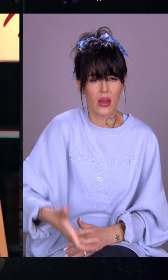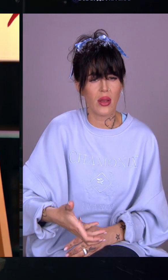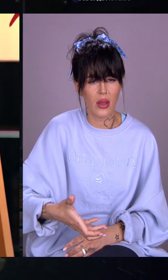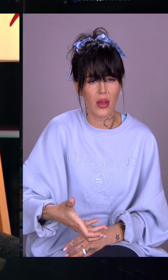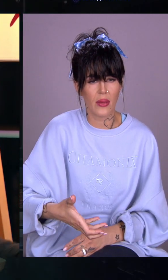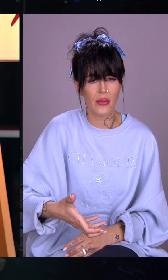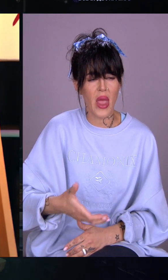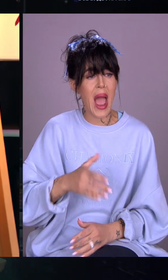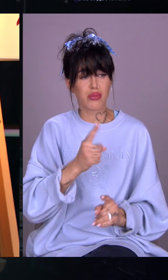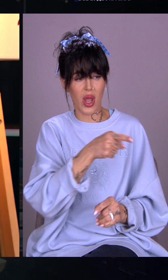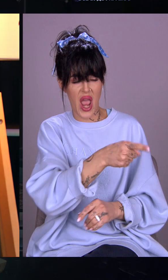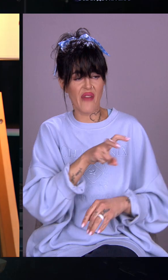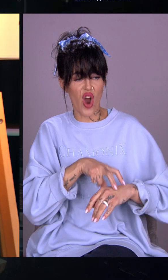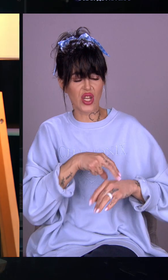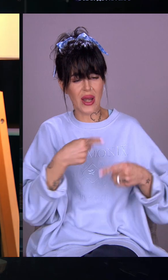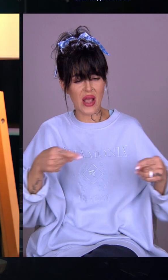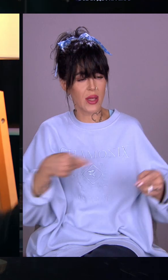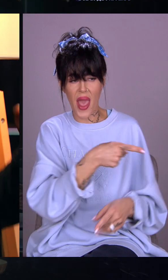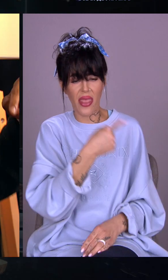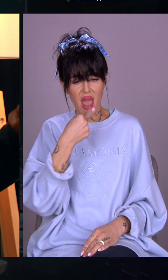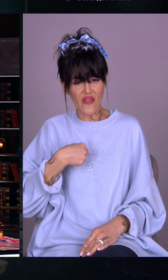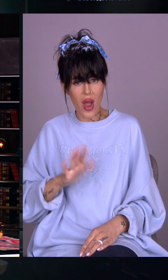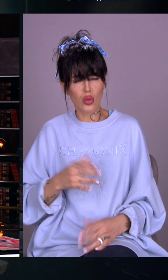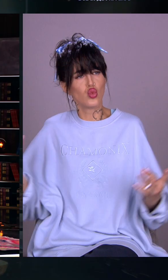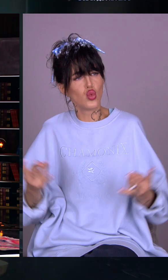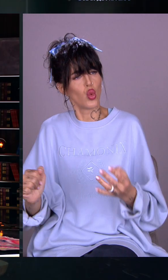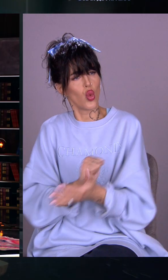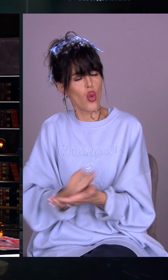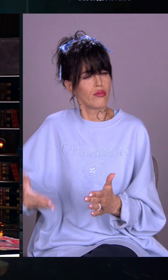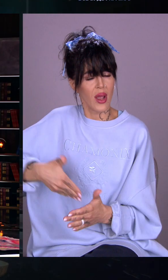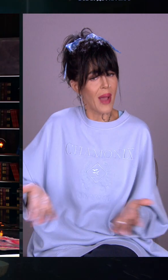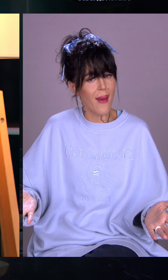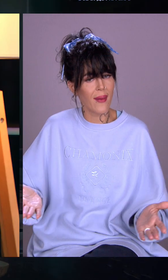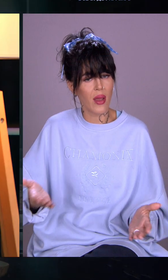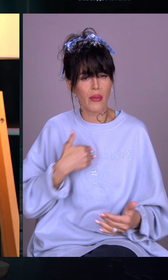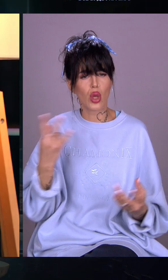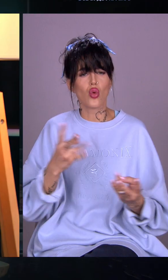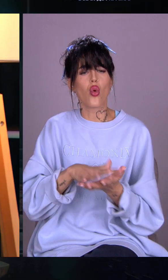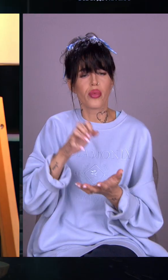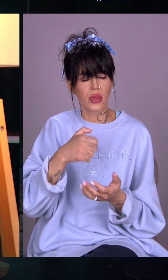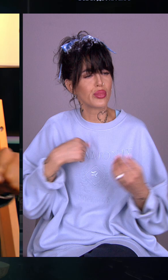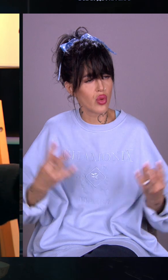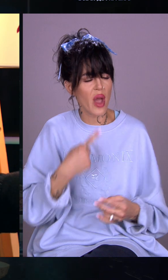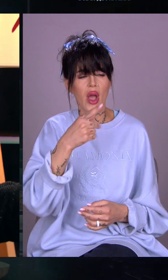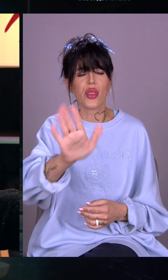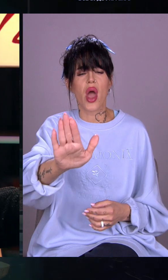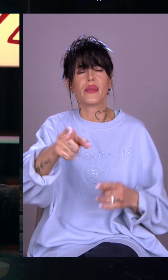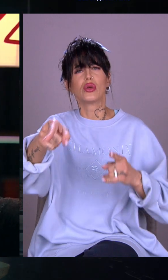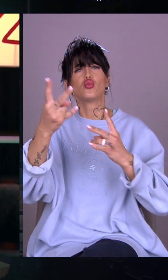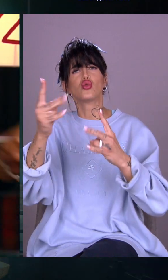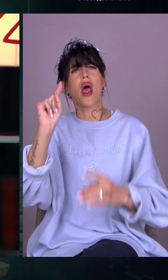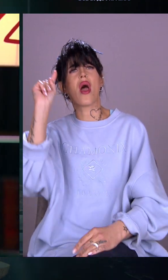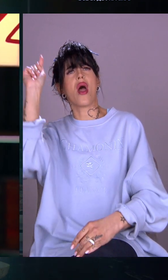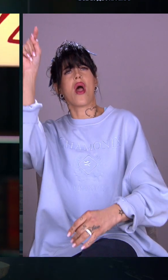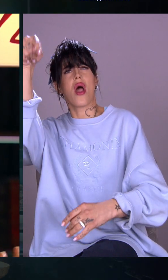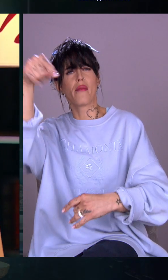паперів. Вони кажуть, копії давайте. Ми кажемо, а може ксерокс? Ні, ксерокс, виходьте з госпітальної, переходьте на ту дорогу, сторону дороги Лесі Українки, спускайтесь вниз, там